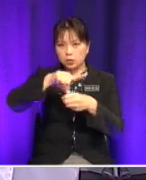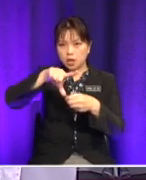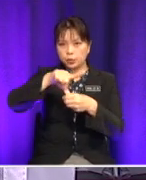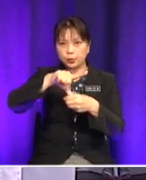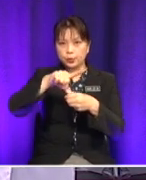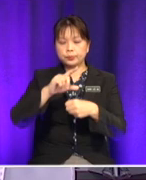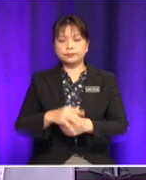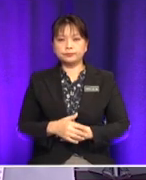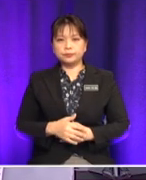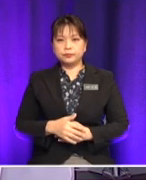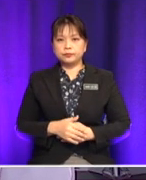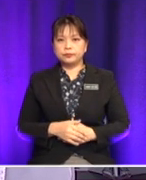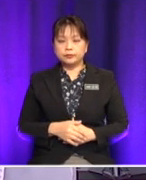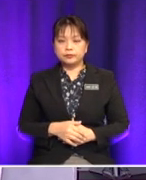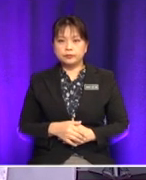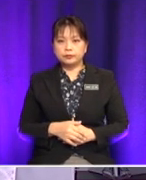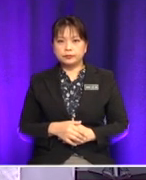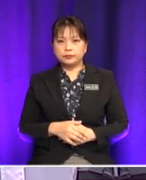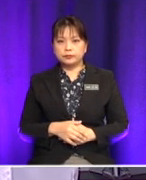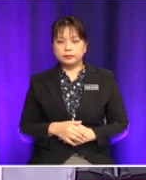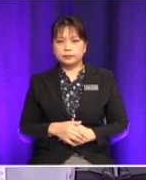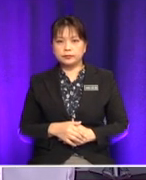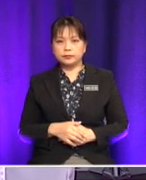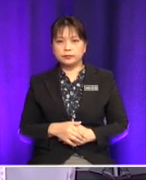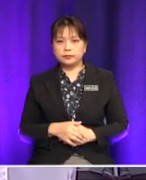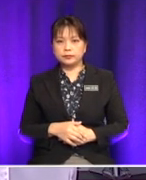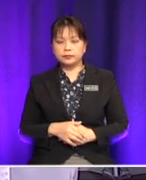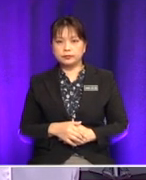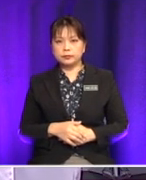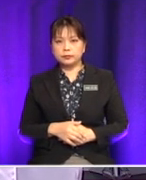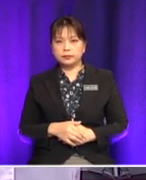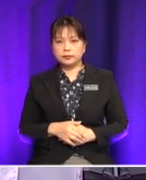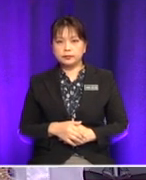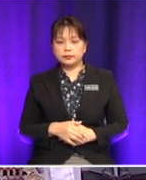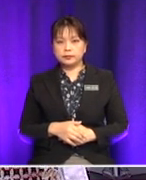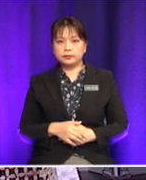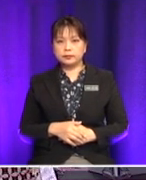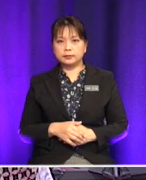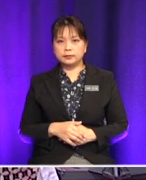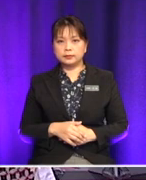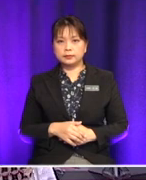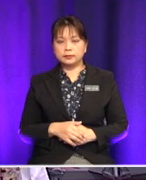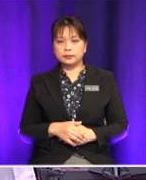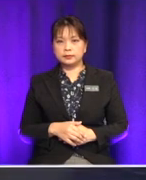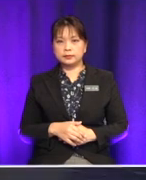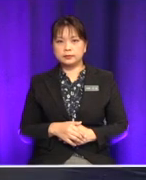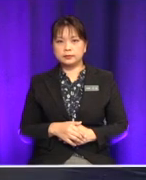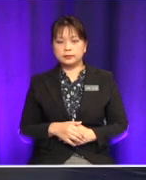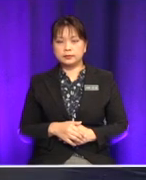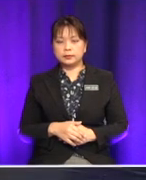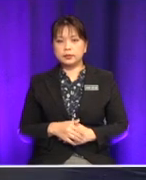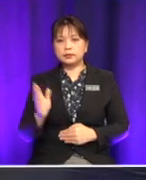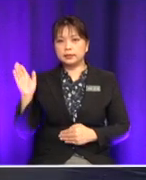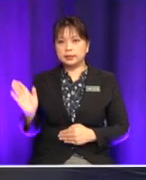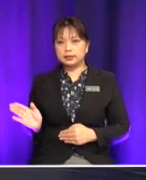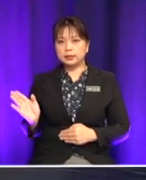dan langkah-langkah laporan eksperimen masih ada semuanya nah ini contoh saya ada di sini satu laporan